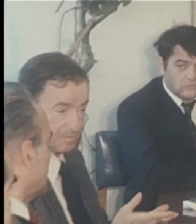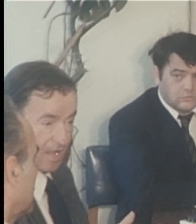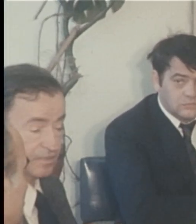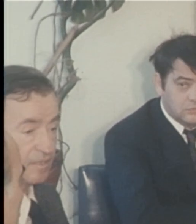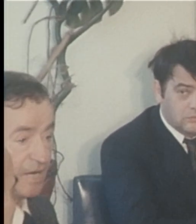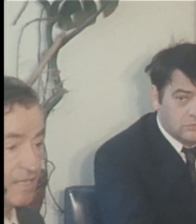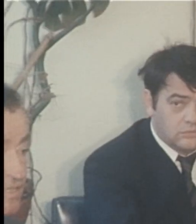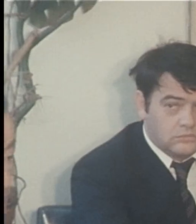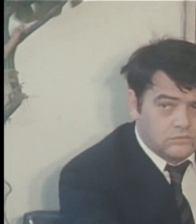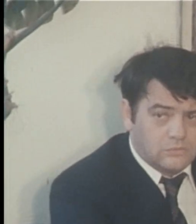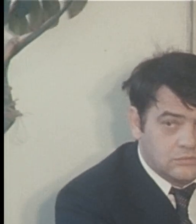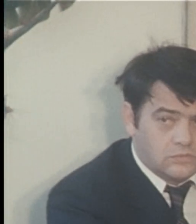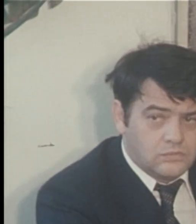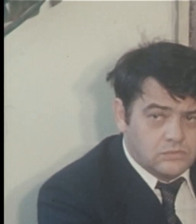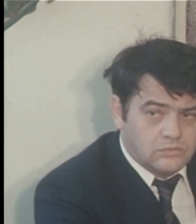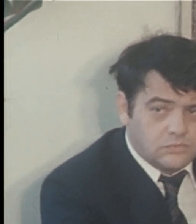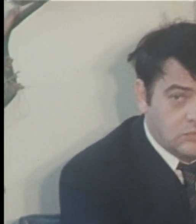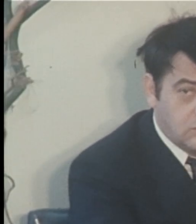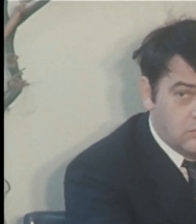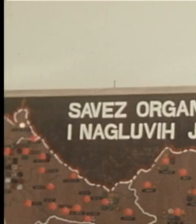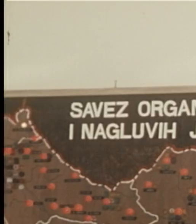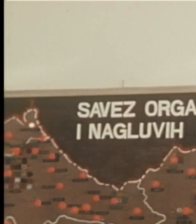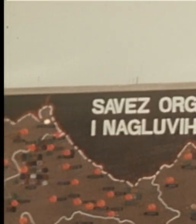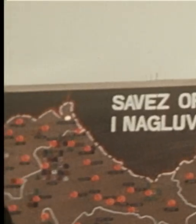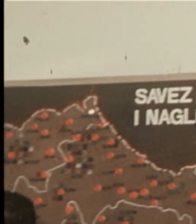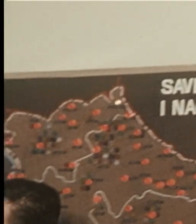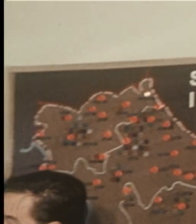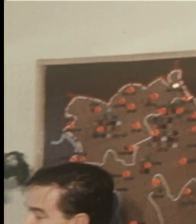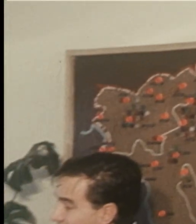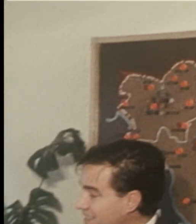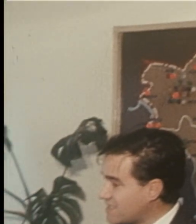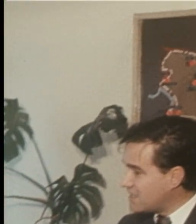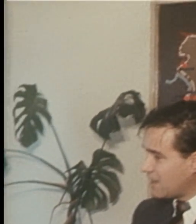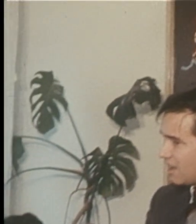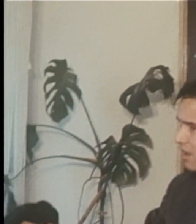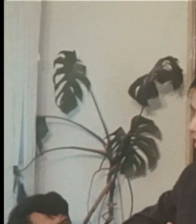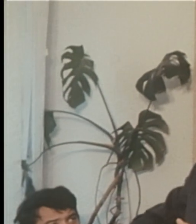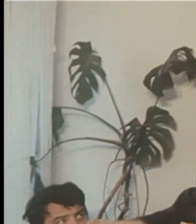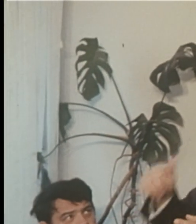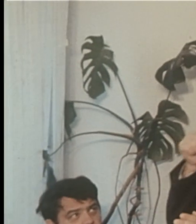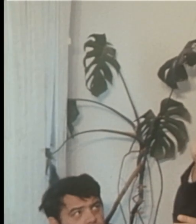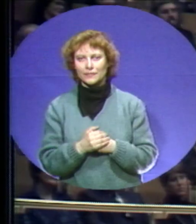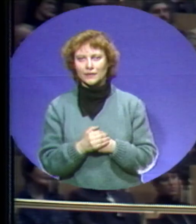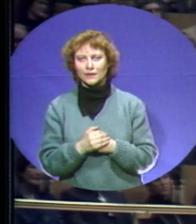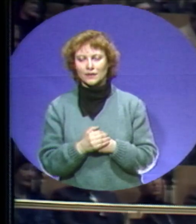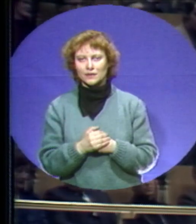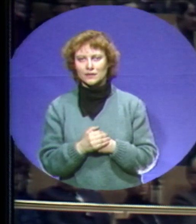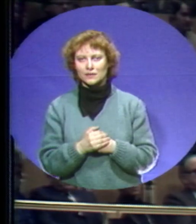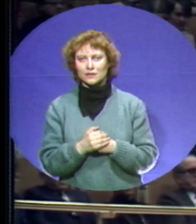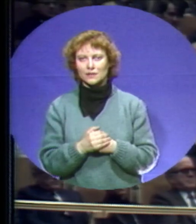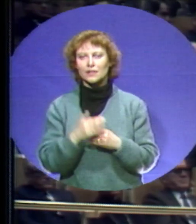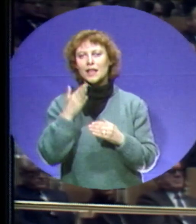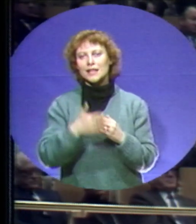gluhi pa so ta jezik uporabljali. Tako da gluhi so bili neinformirani,